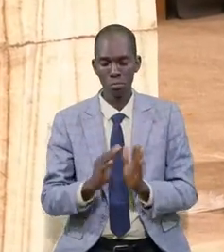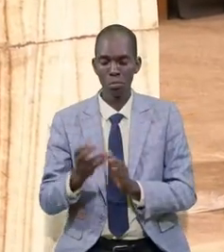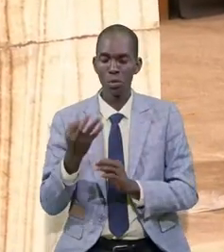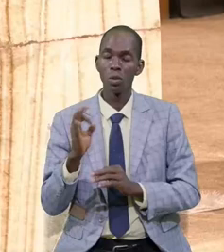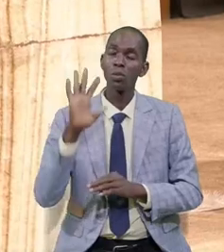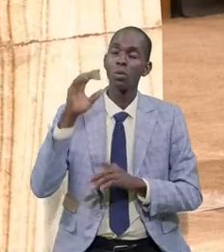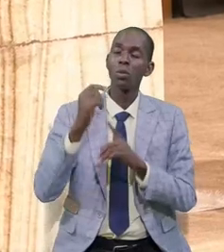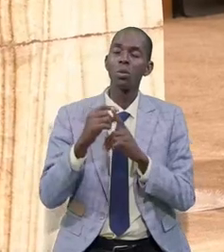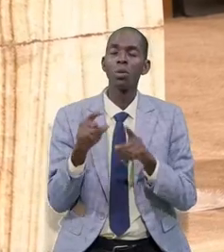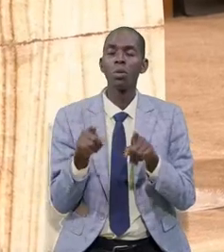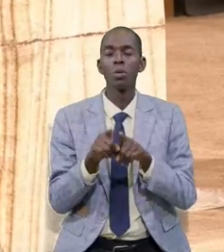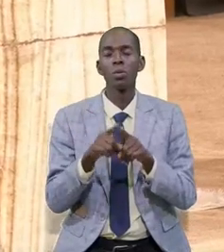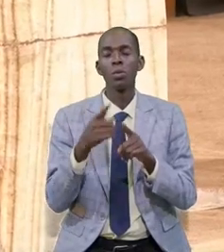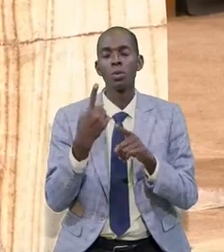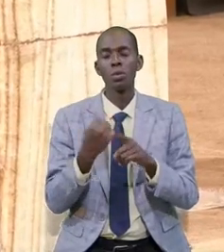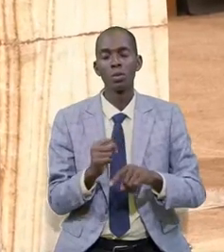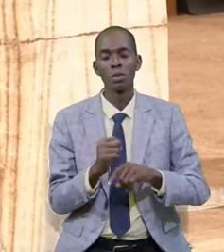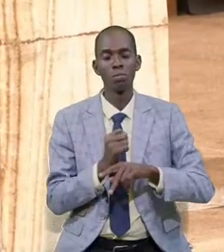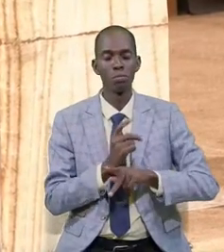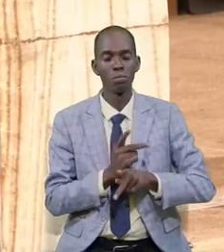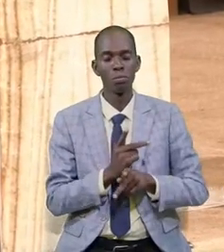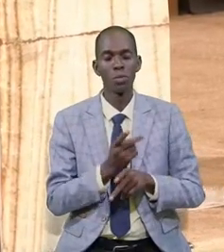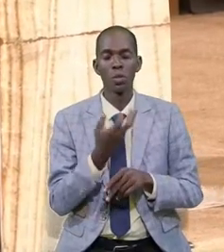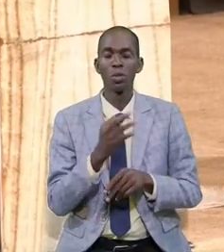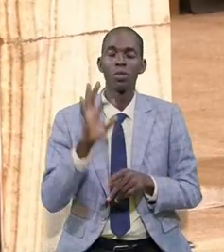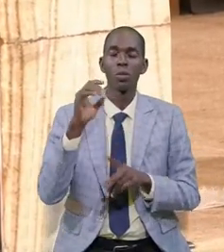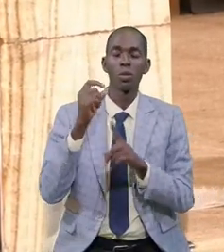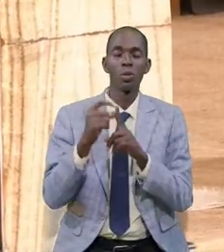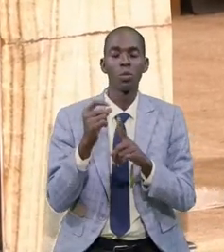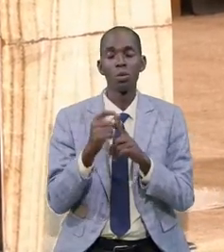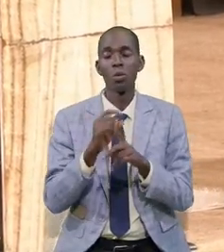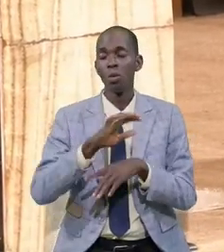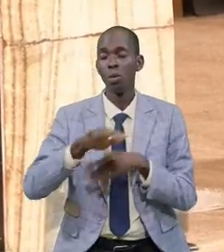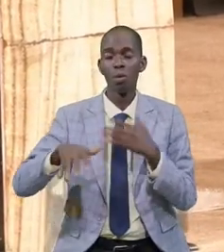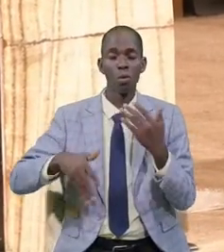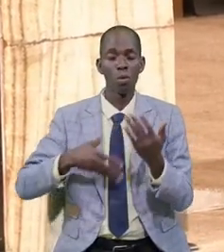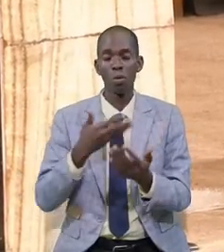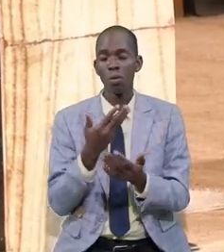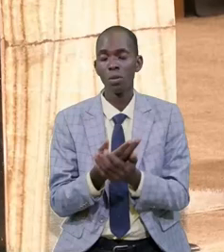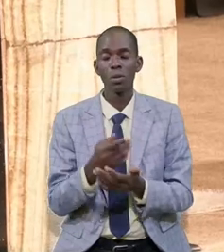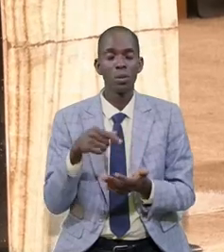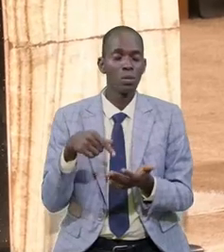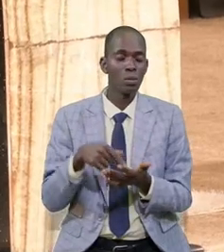ta parole, aussi bien que la préservation de la parole.